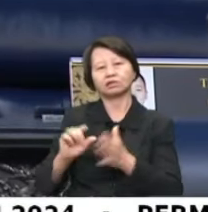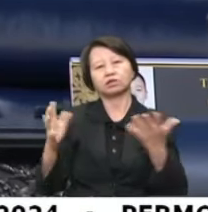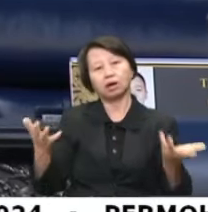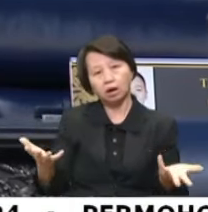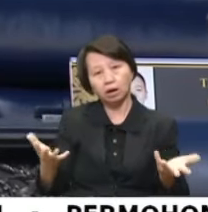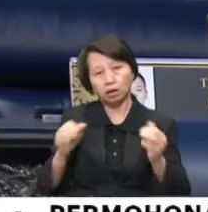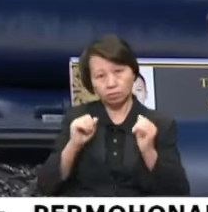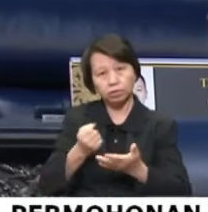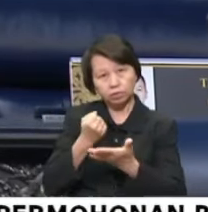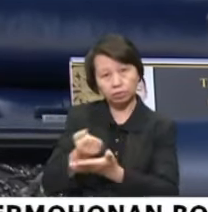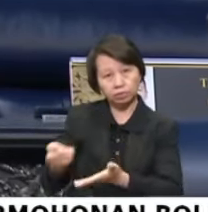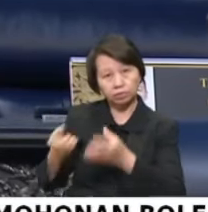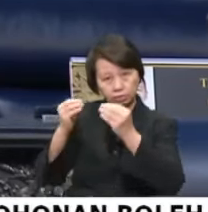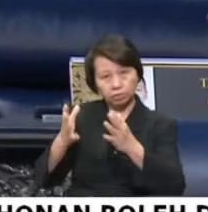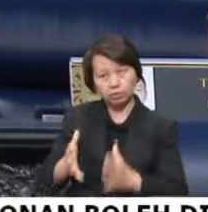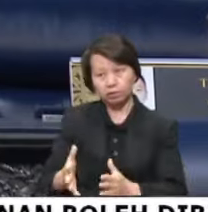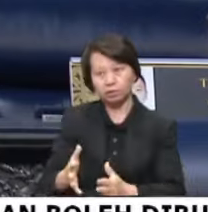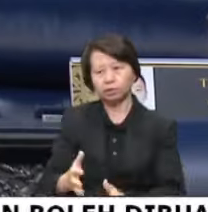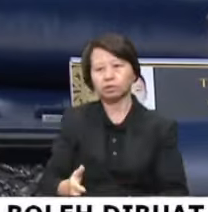dan batin.